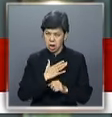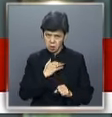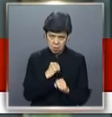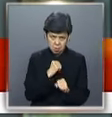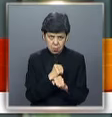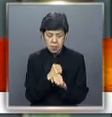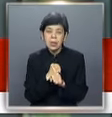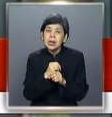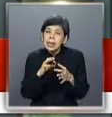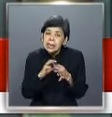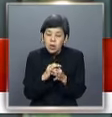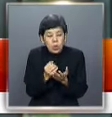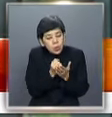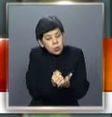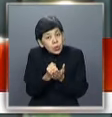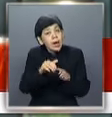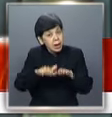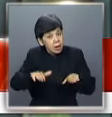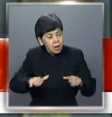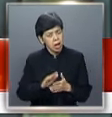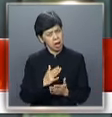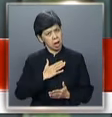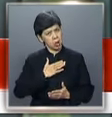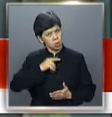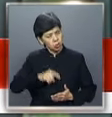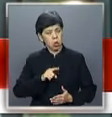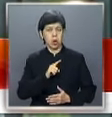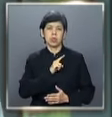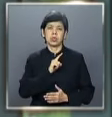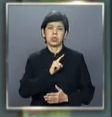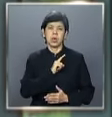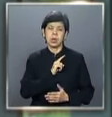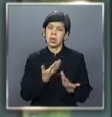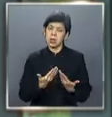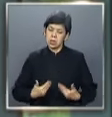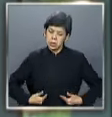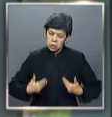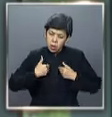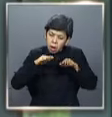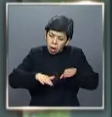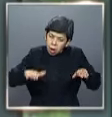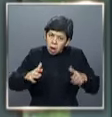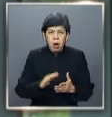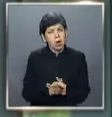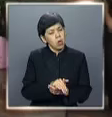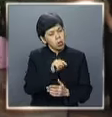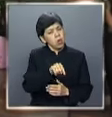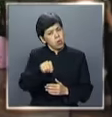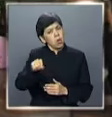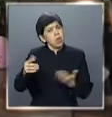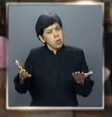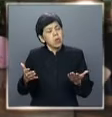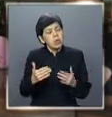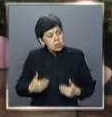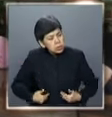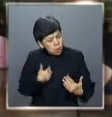านในภาคของการอุปการะแล้วรู้ว่าเราจะต้องรับผิดชอบชีวิตของเด็กคนคนหนึ่งเนี่ยเยอะนะทั้งชี